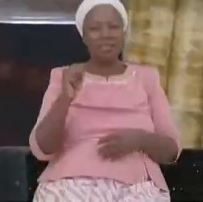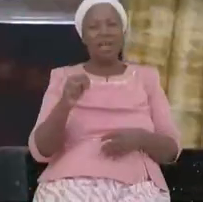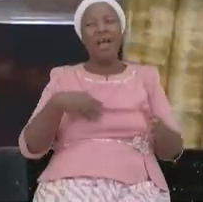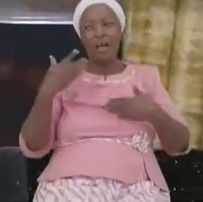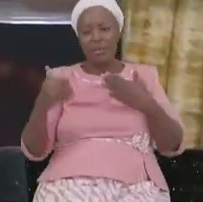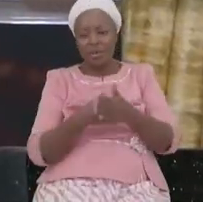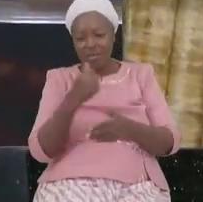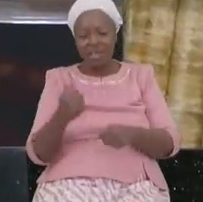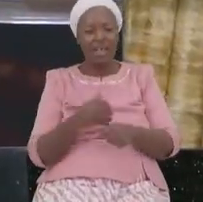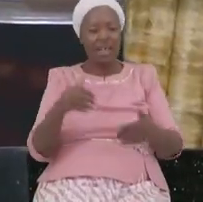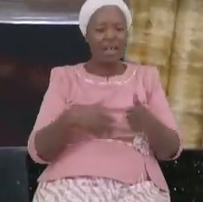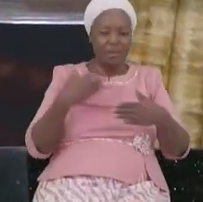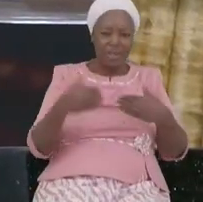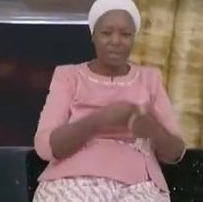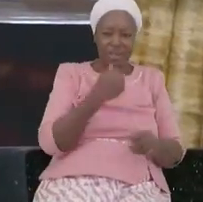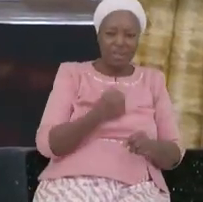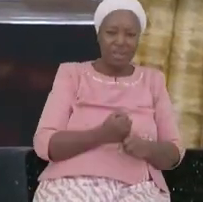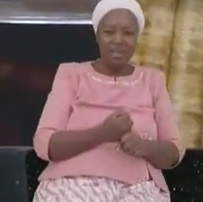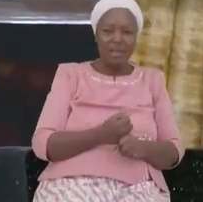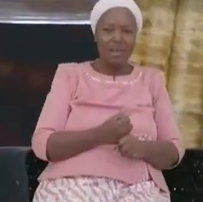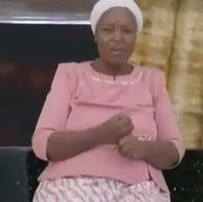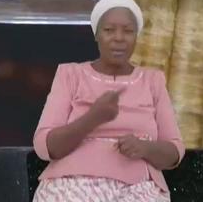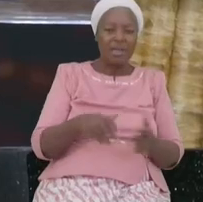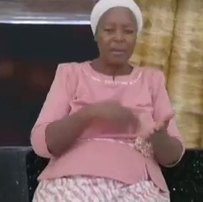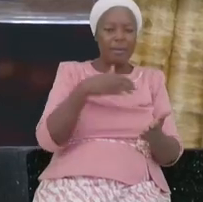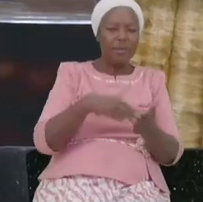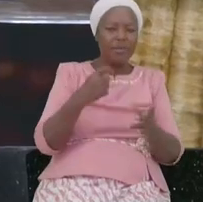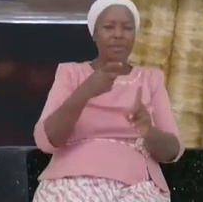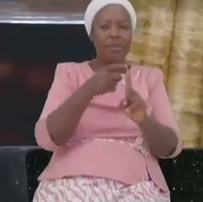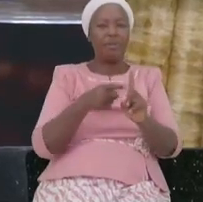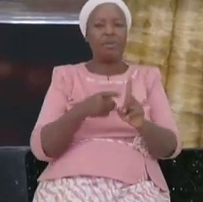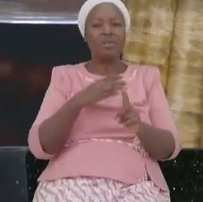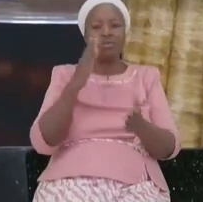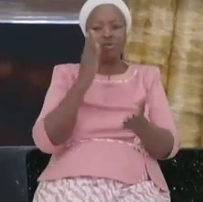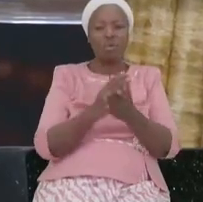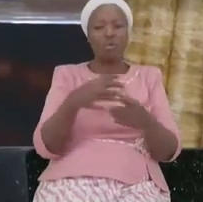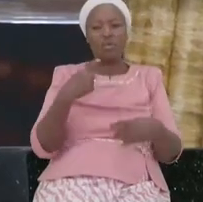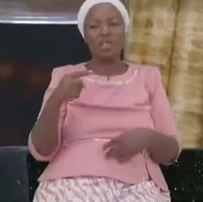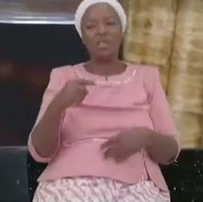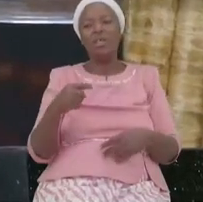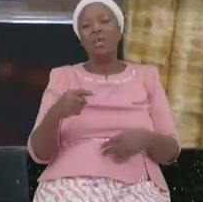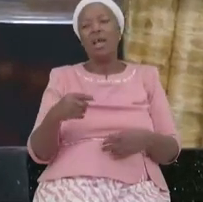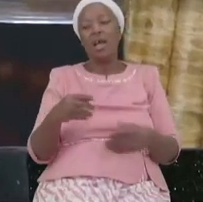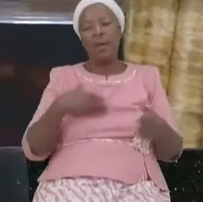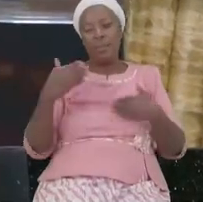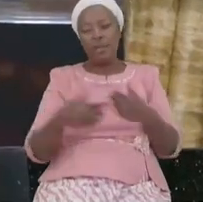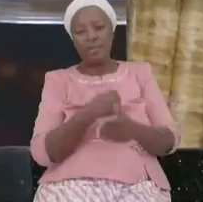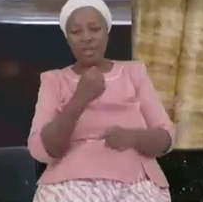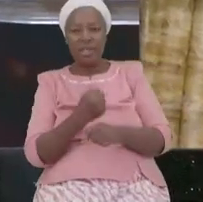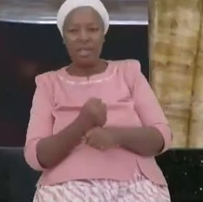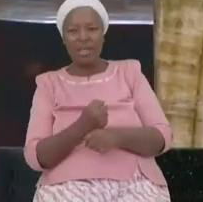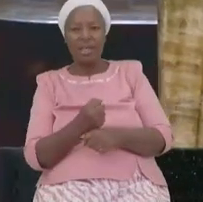vœux. Et au milieu du mois, il cesse de dire bonne et heureuse année, meilleurs vœux. Et le mois